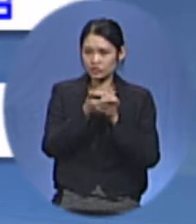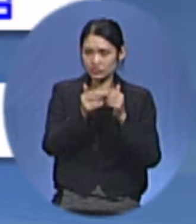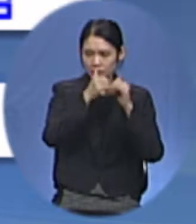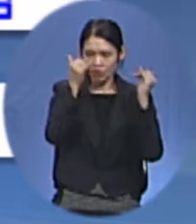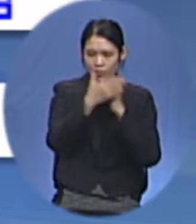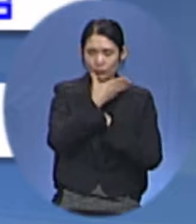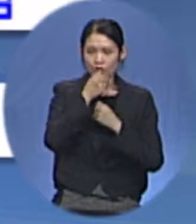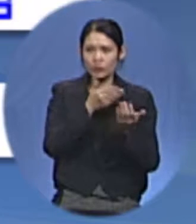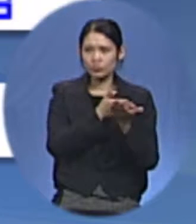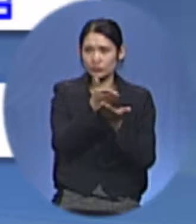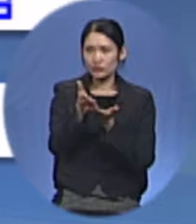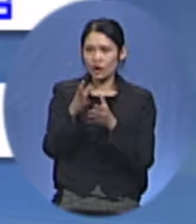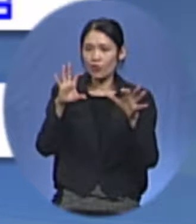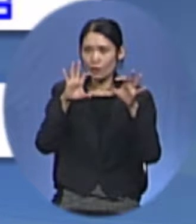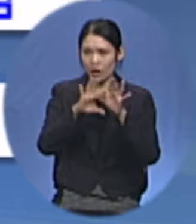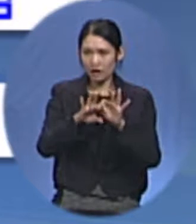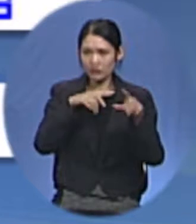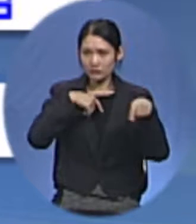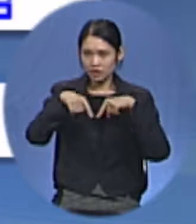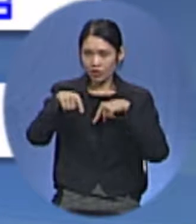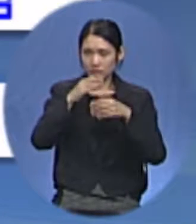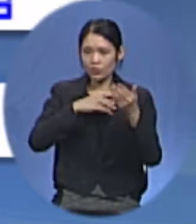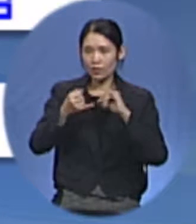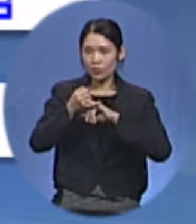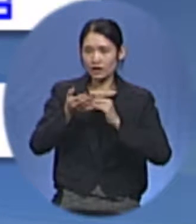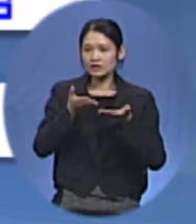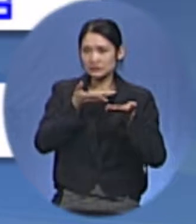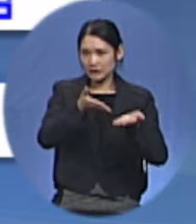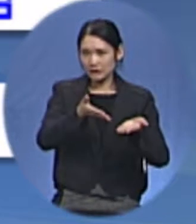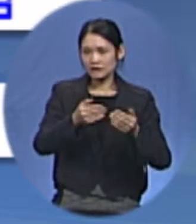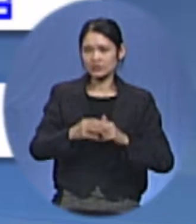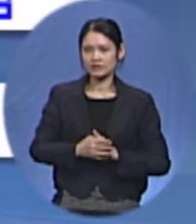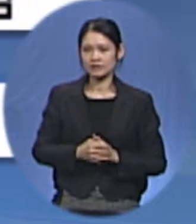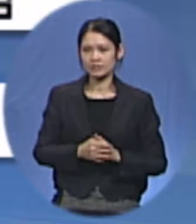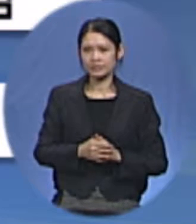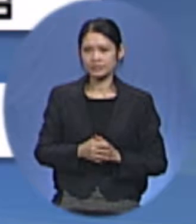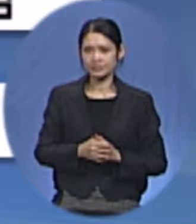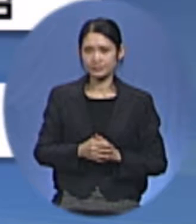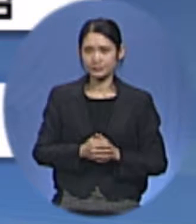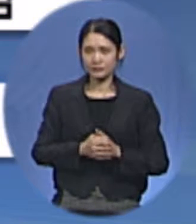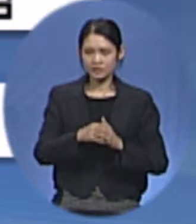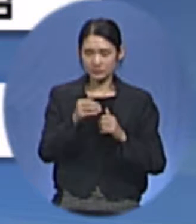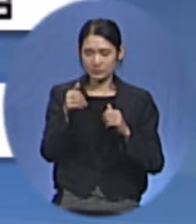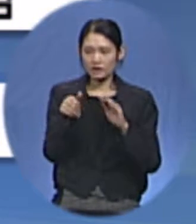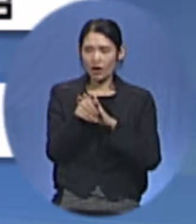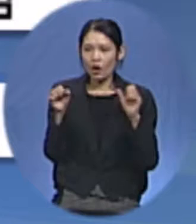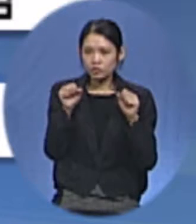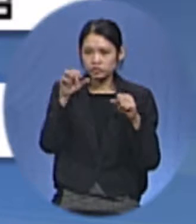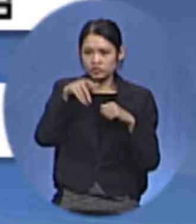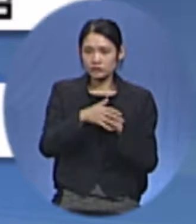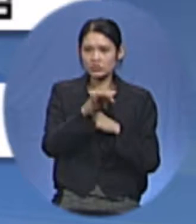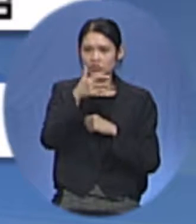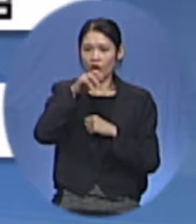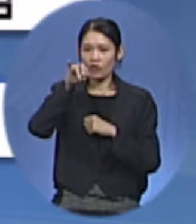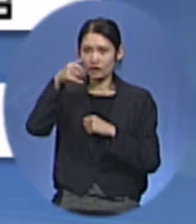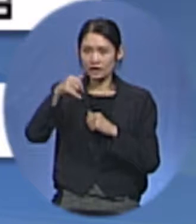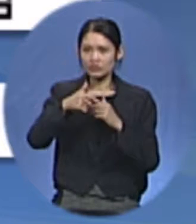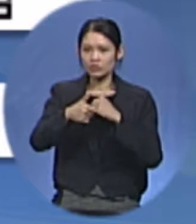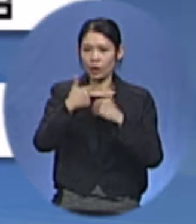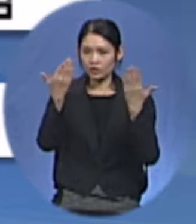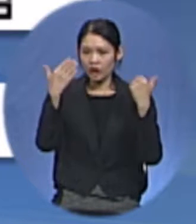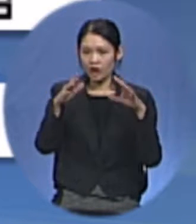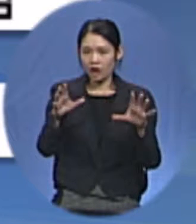분야, 사회복지사 관련 정책 공약을 제시하기로 했습니다. 경북 영양군의 청계초등학교